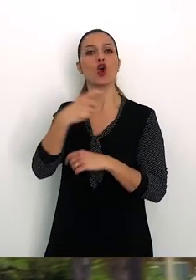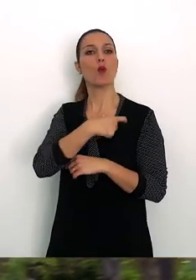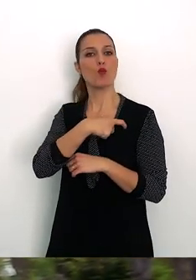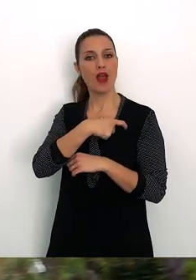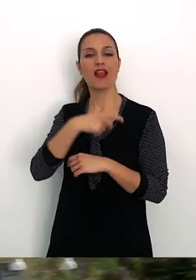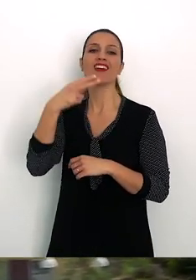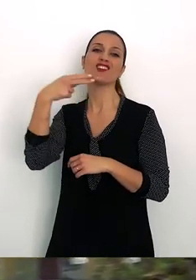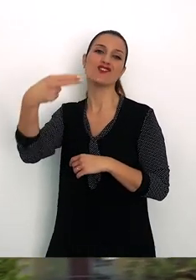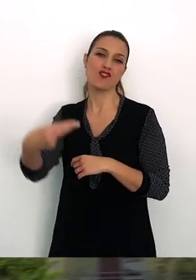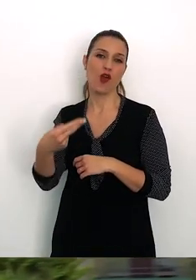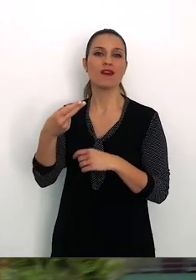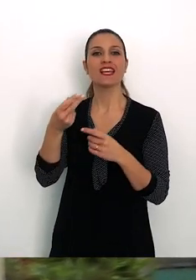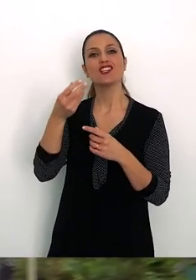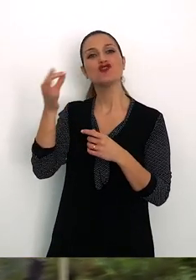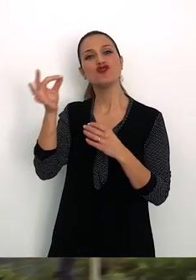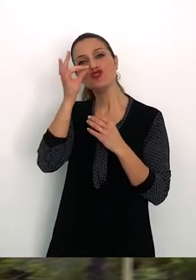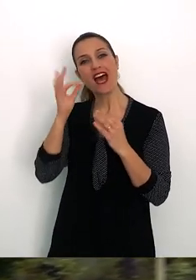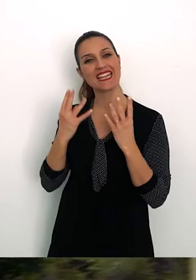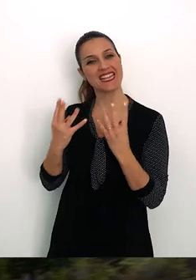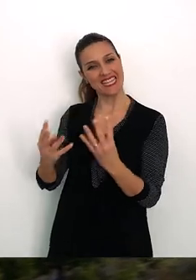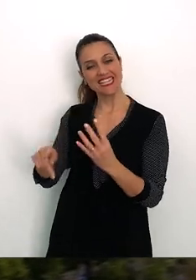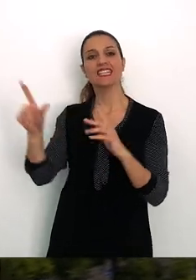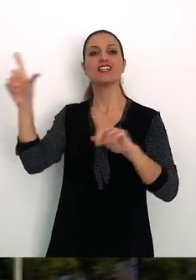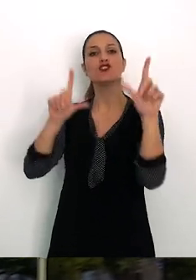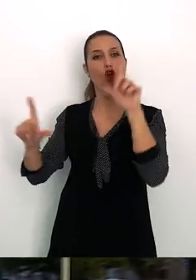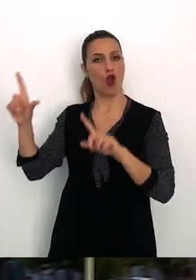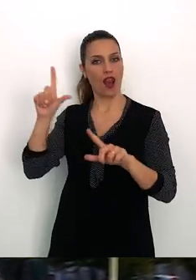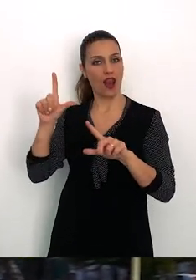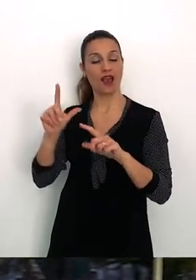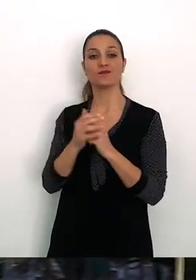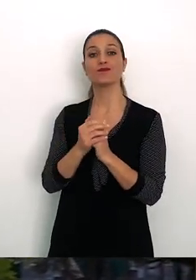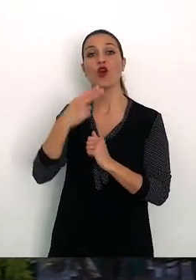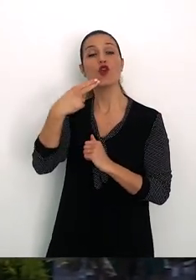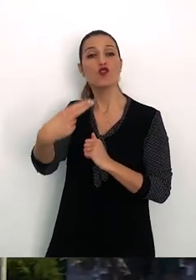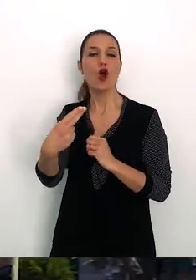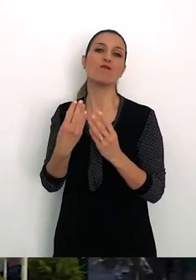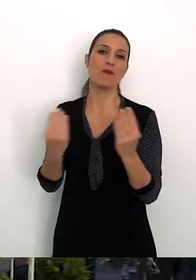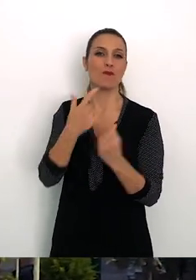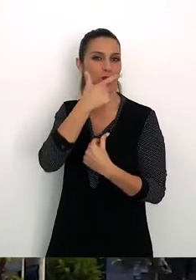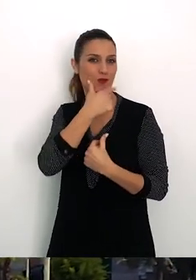comunale di recente ristrutturazione denominato i Giardini del Sole.